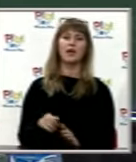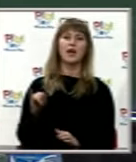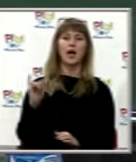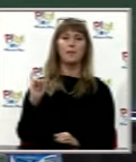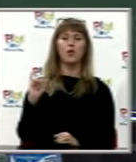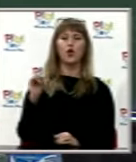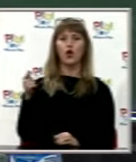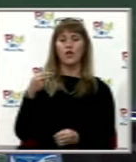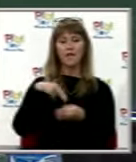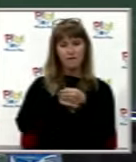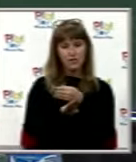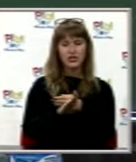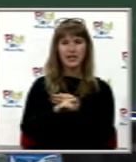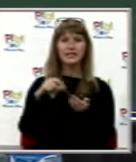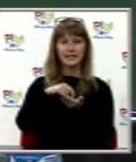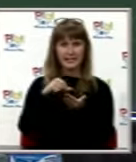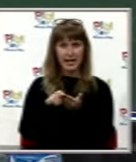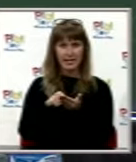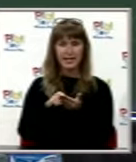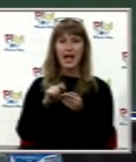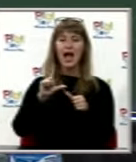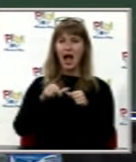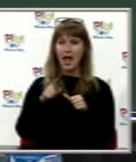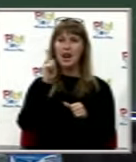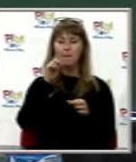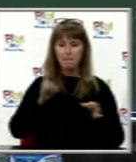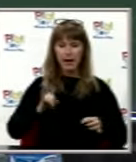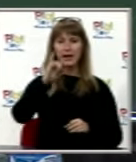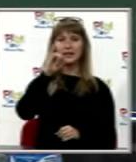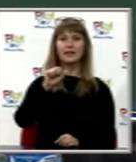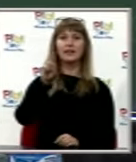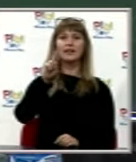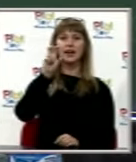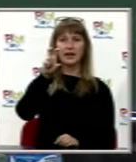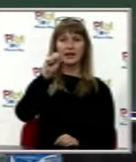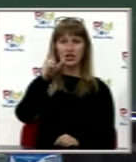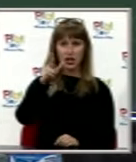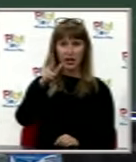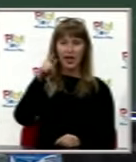tak powiem, może zafałszować ten wynik. Ja nie wstrzymałem się, chcę Państwu